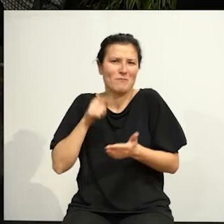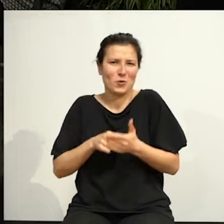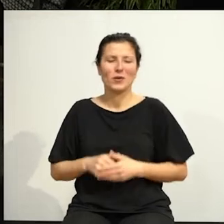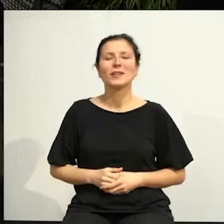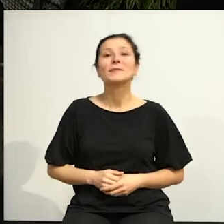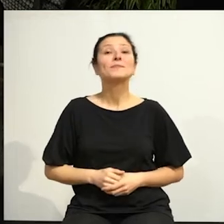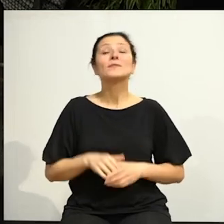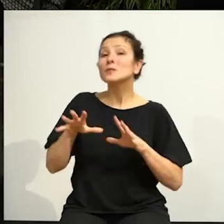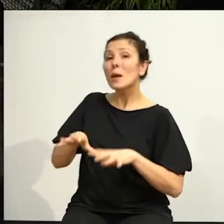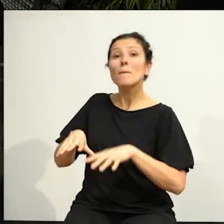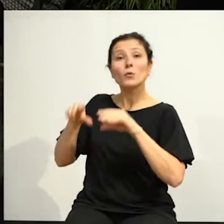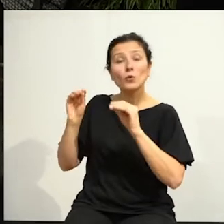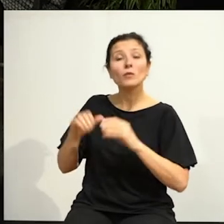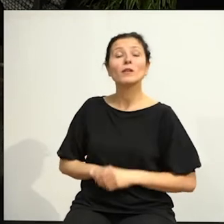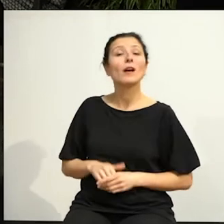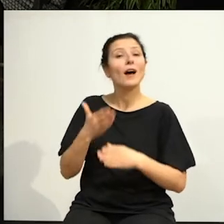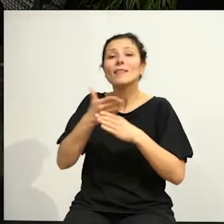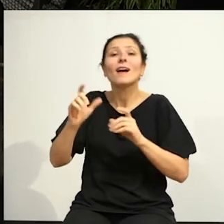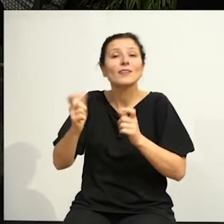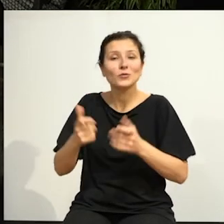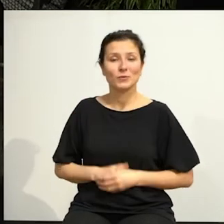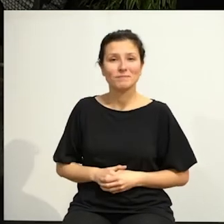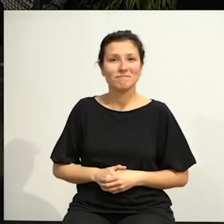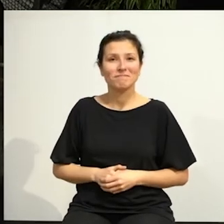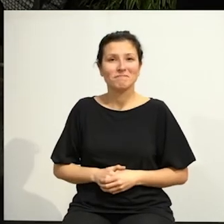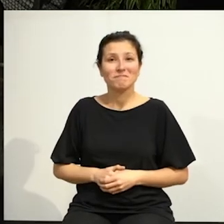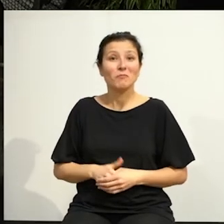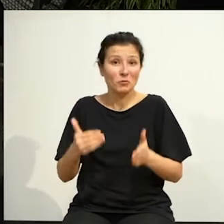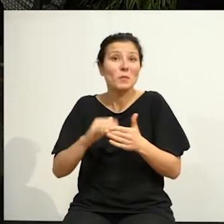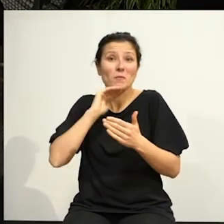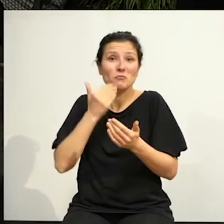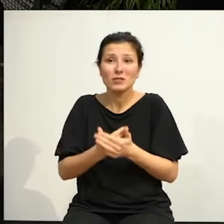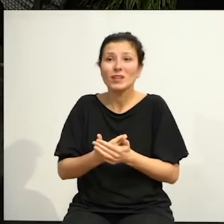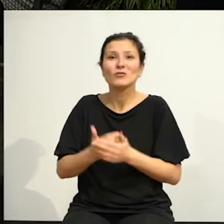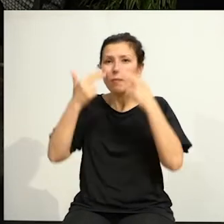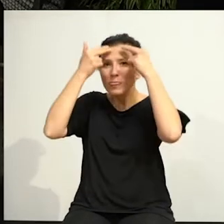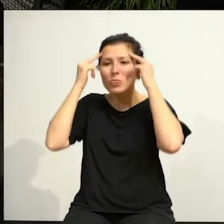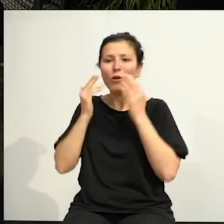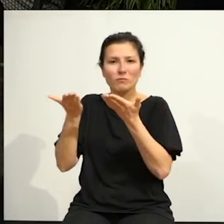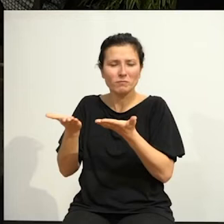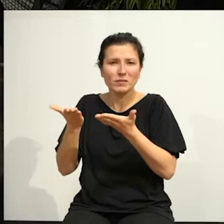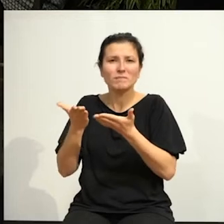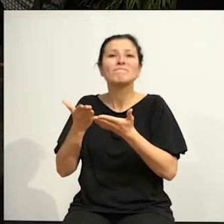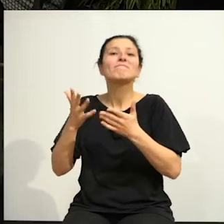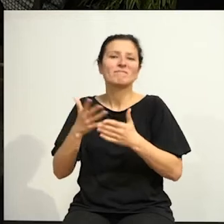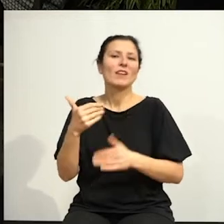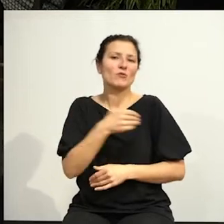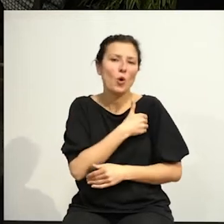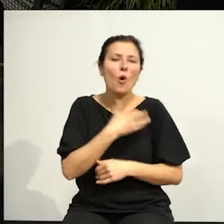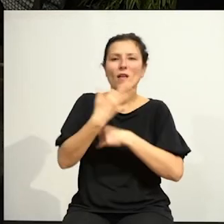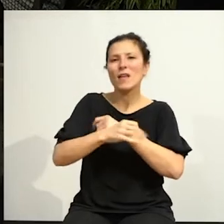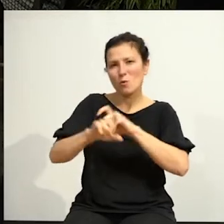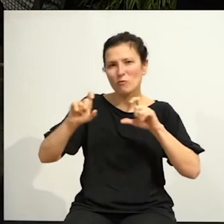to są początki w takim razie. A co dalej? Bo nie da się ukryć, że Norwid jest jakoś obecny w szkole na przykład, na